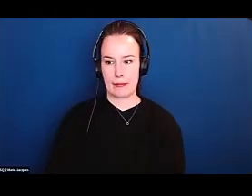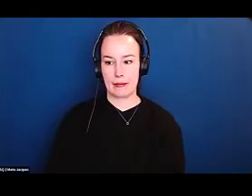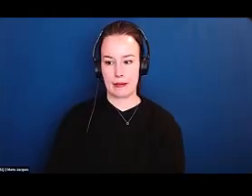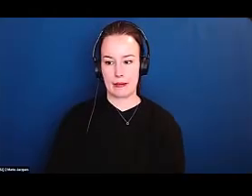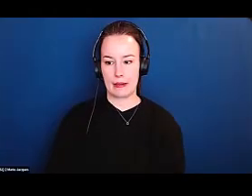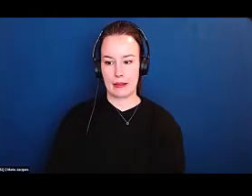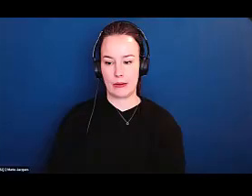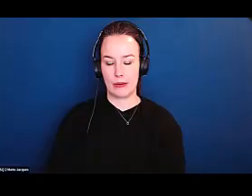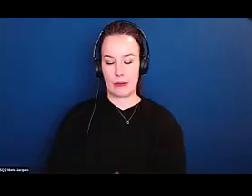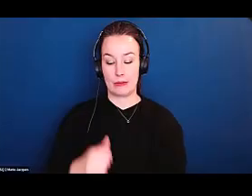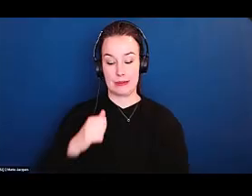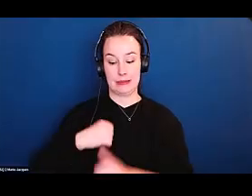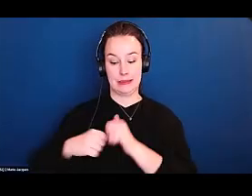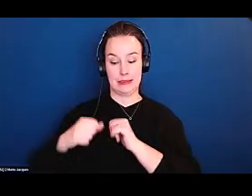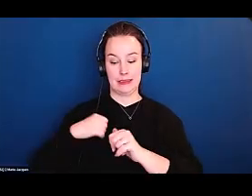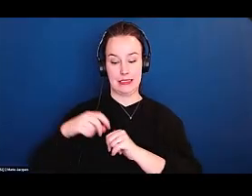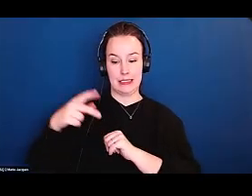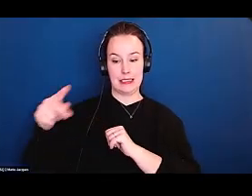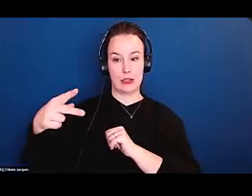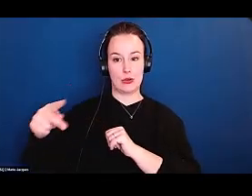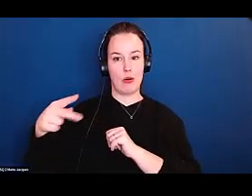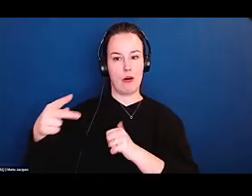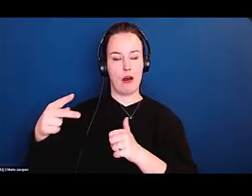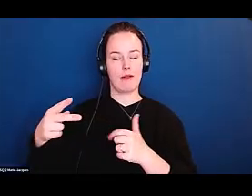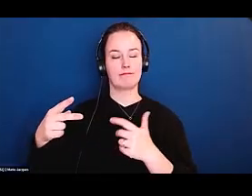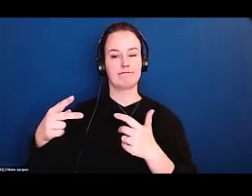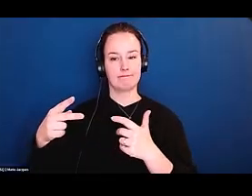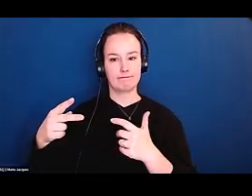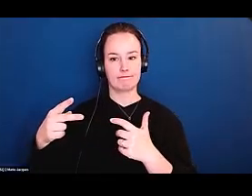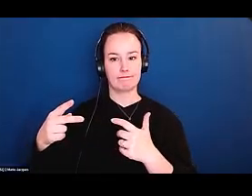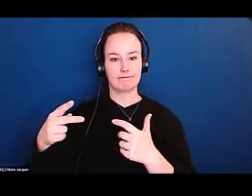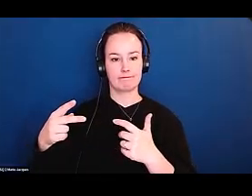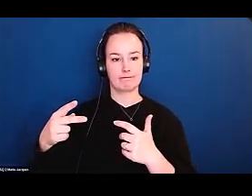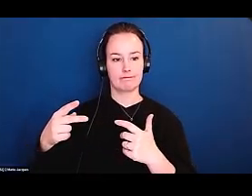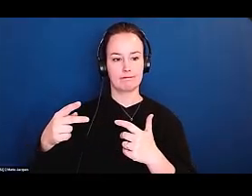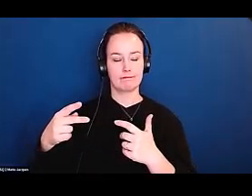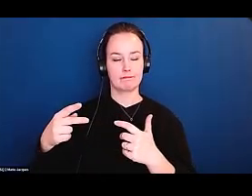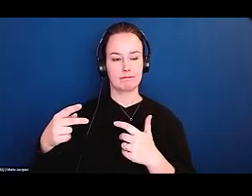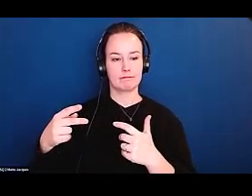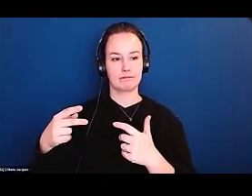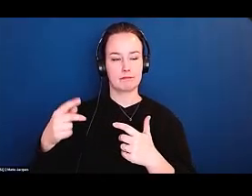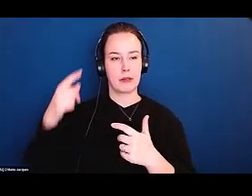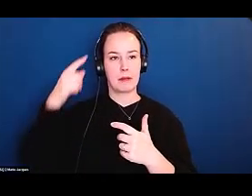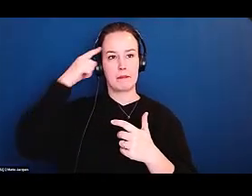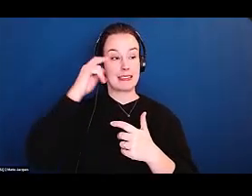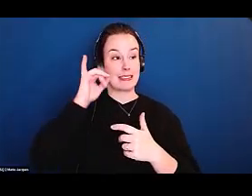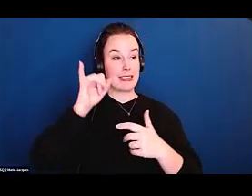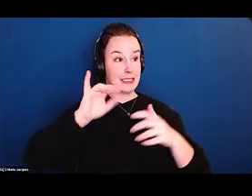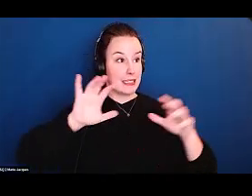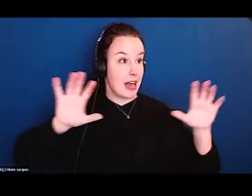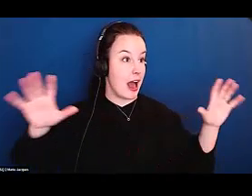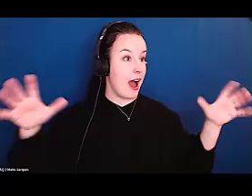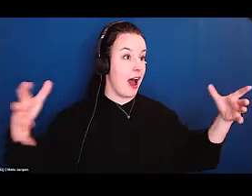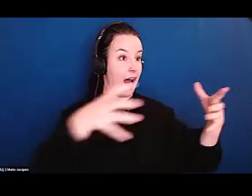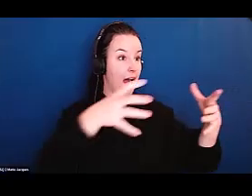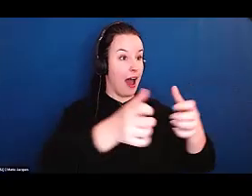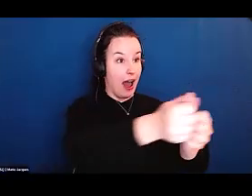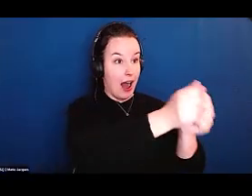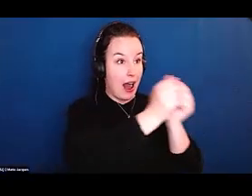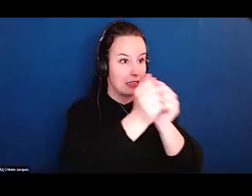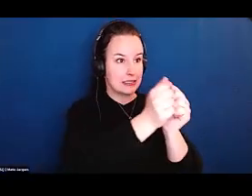Je pense que cette histoire nous rappelle vraiment quel impact nous pouvons avoir lorsque nous nous rassemblons.